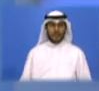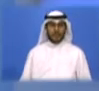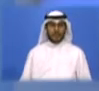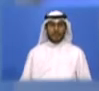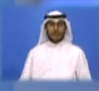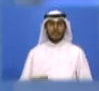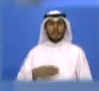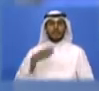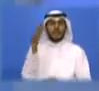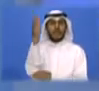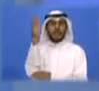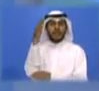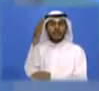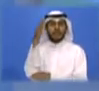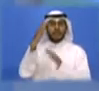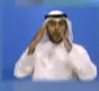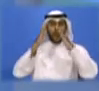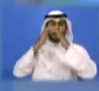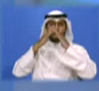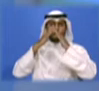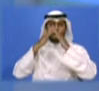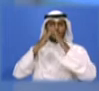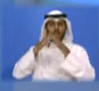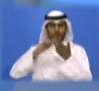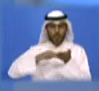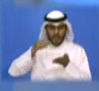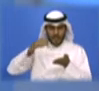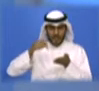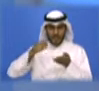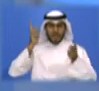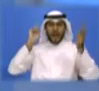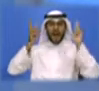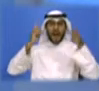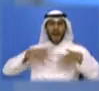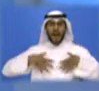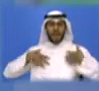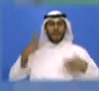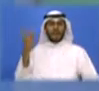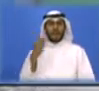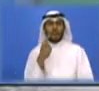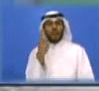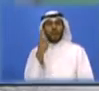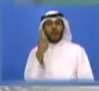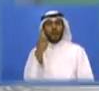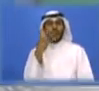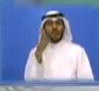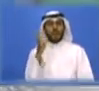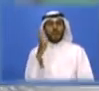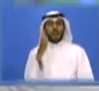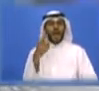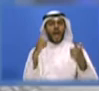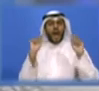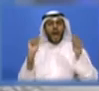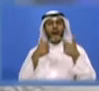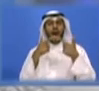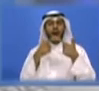قامت سفارة جمهورية مصر العربية لدى دولة الكويت باحتفالية بمناسبة الذكرى 41 لحرب أكتوبر